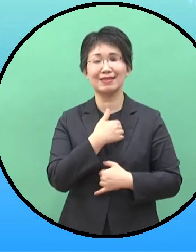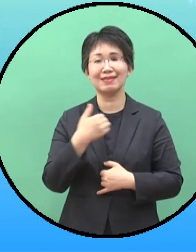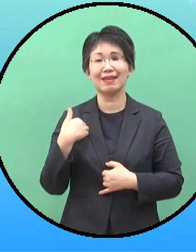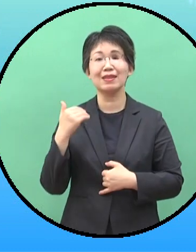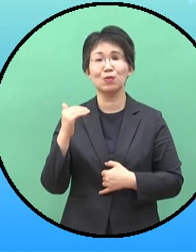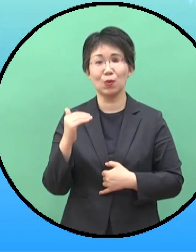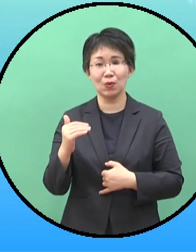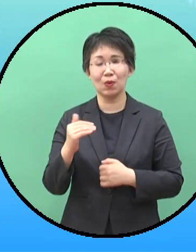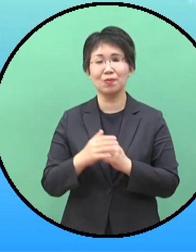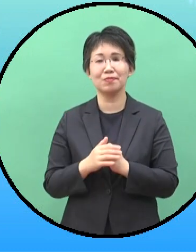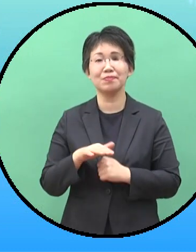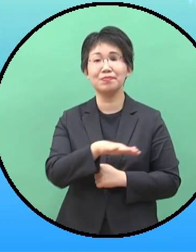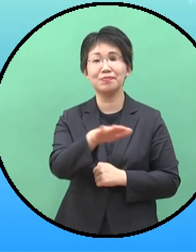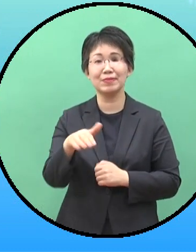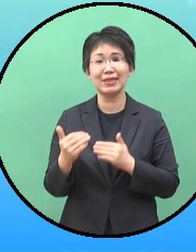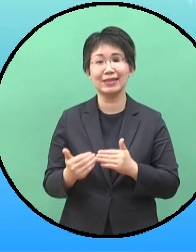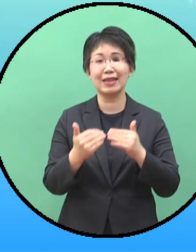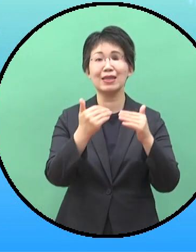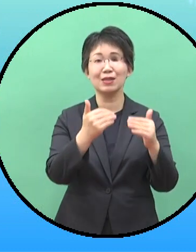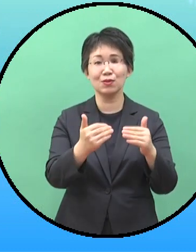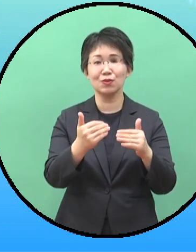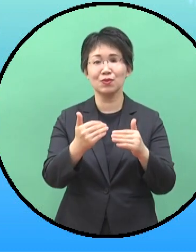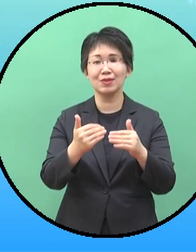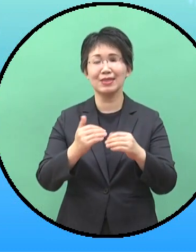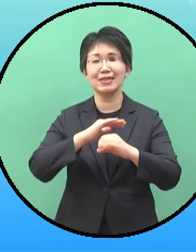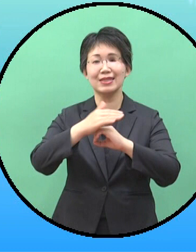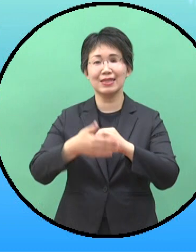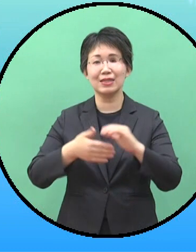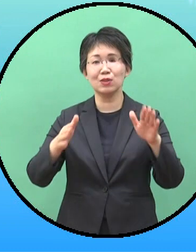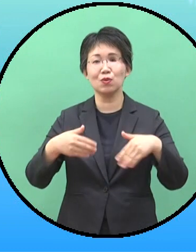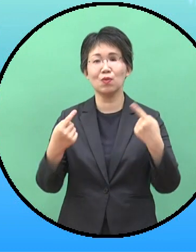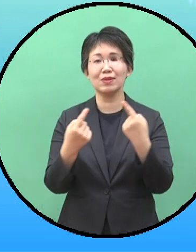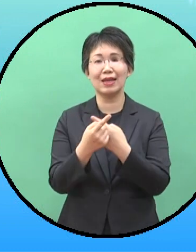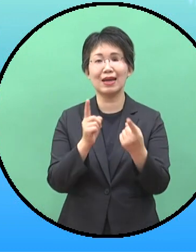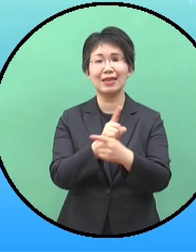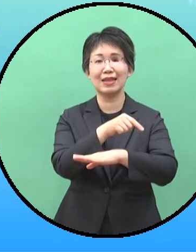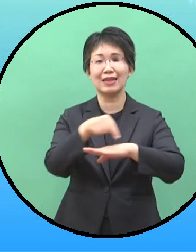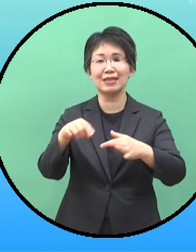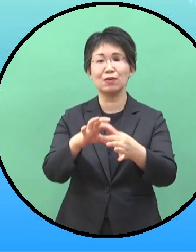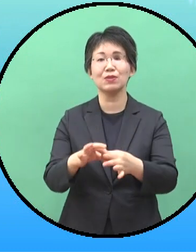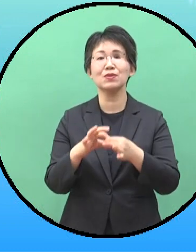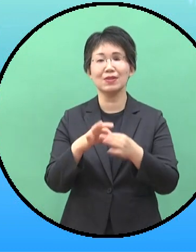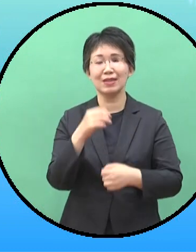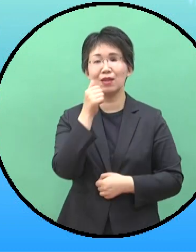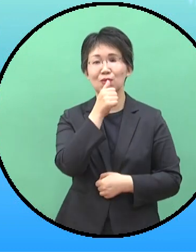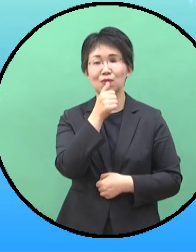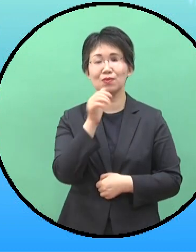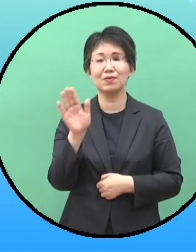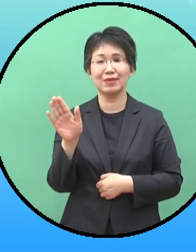ること、みんなで推進地球温暖化対策について特集します。